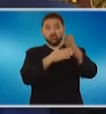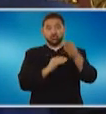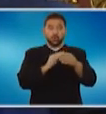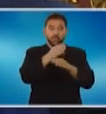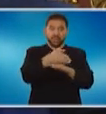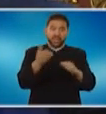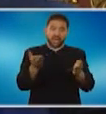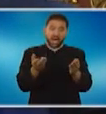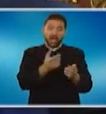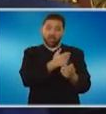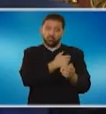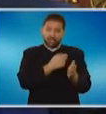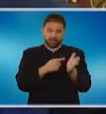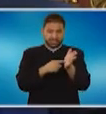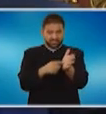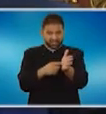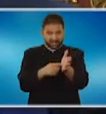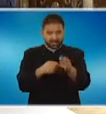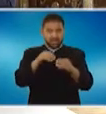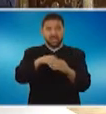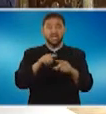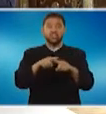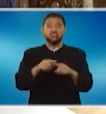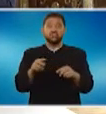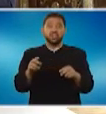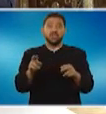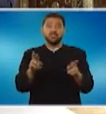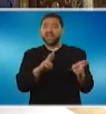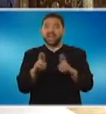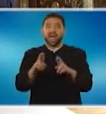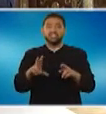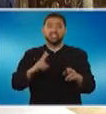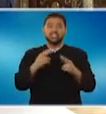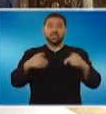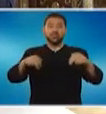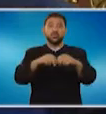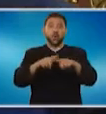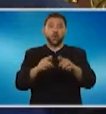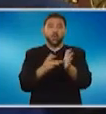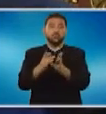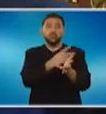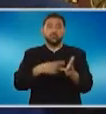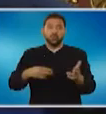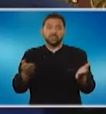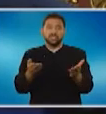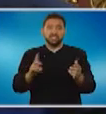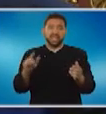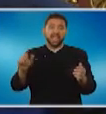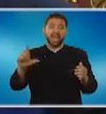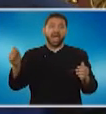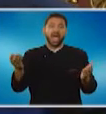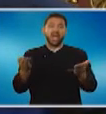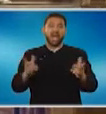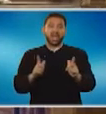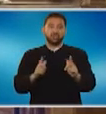clarifica, Doamne, în ce relație ne aflăm noi cu Hristos, Cel în care ne nădăjduim mântuirea. Ați